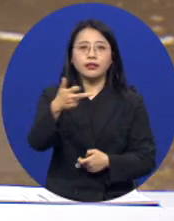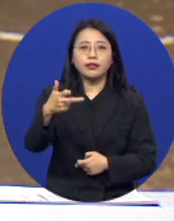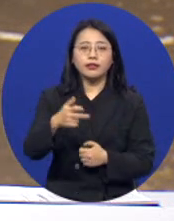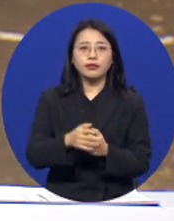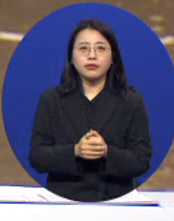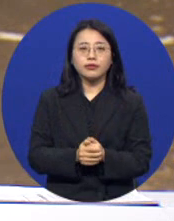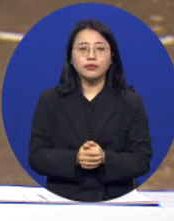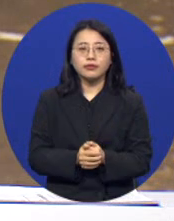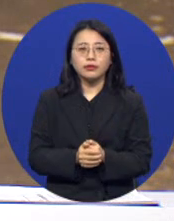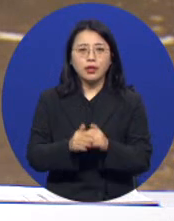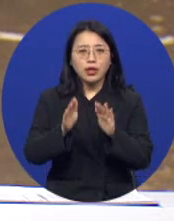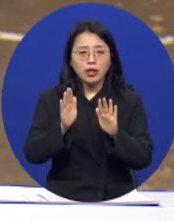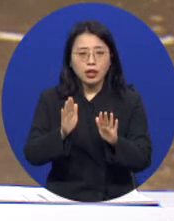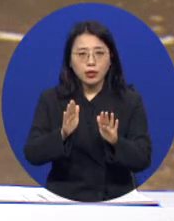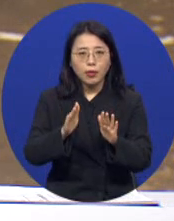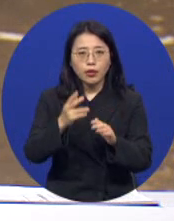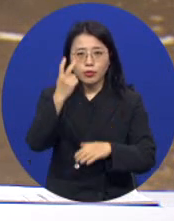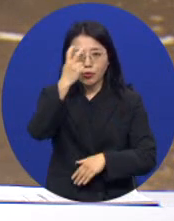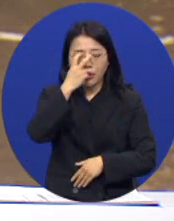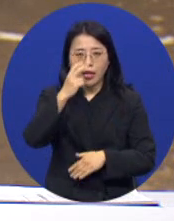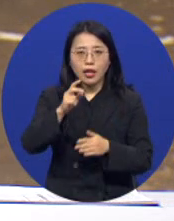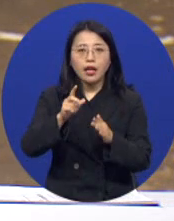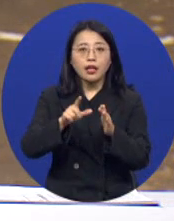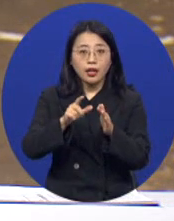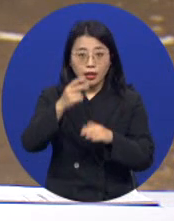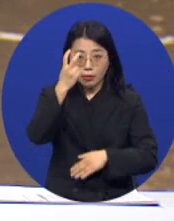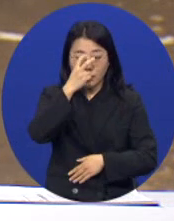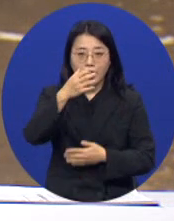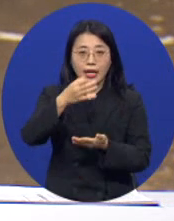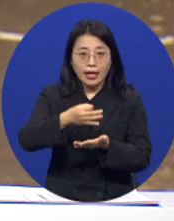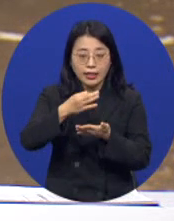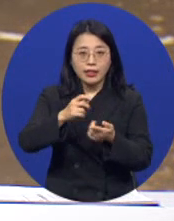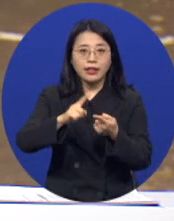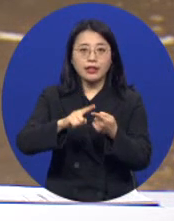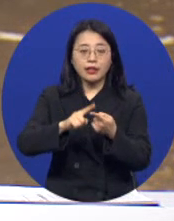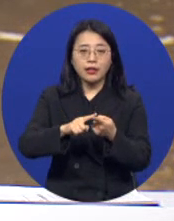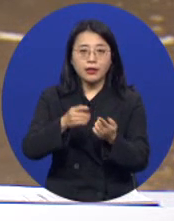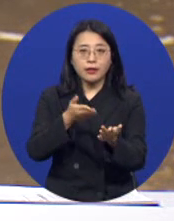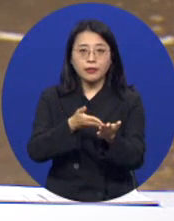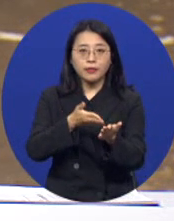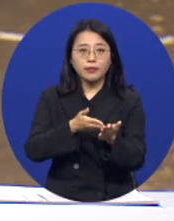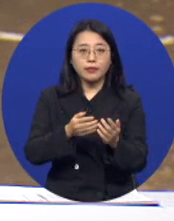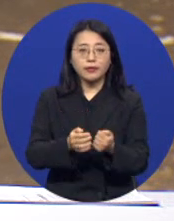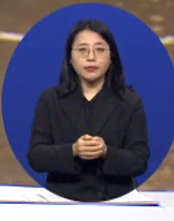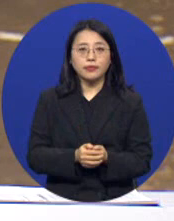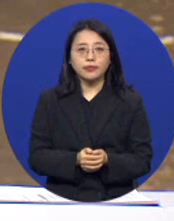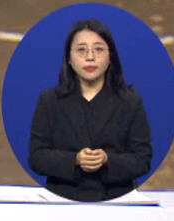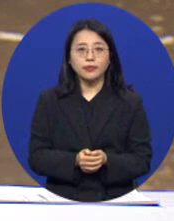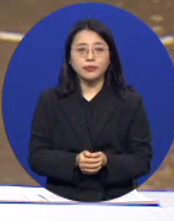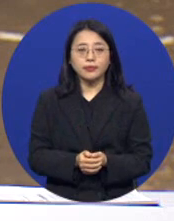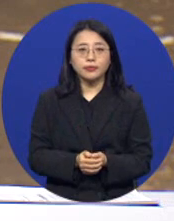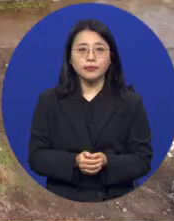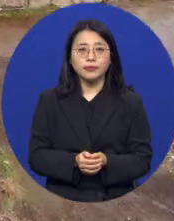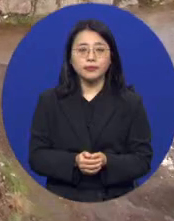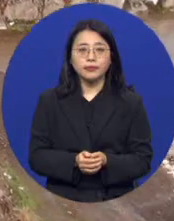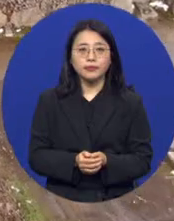있습니다. 이번 발굴 조사의 가치와 의미를 송원일 기자가 보도합니다.